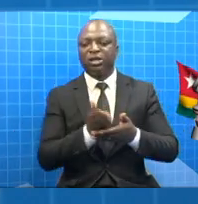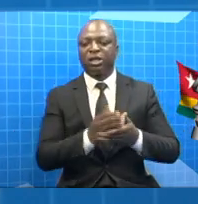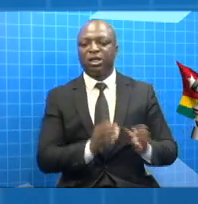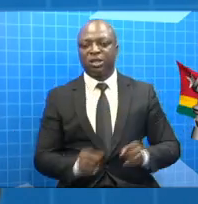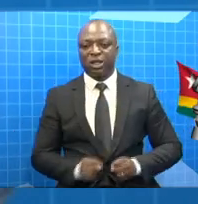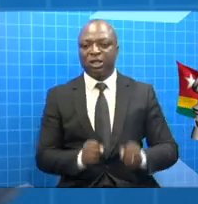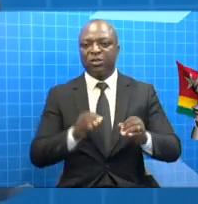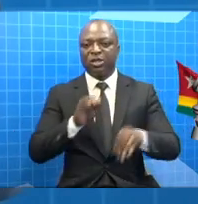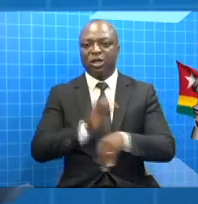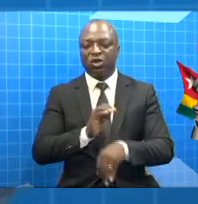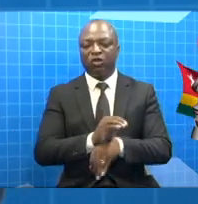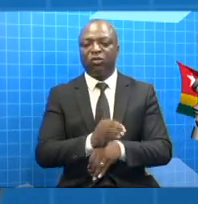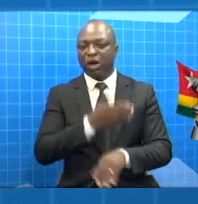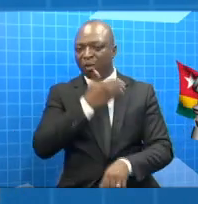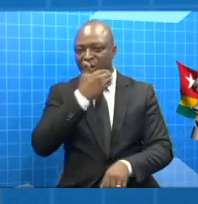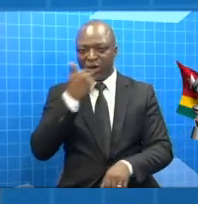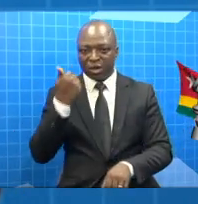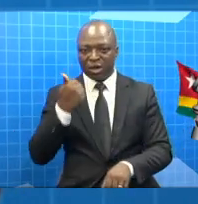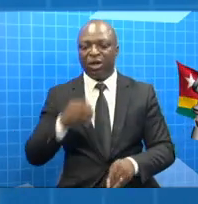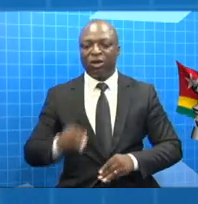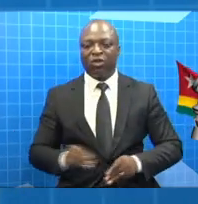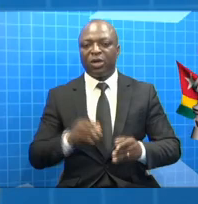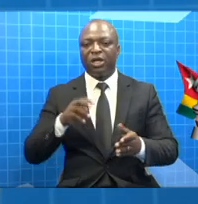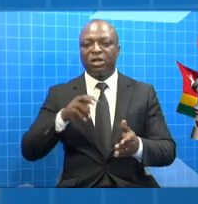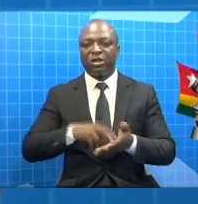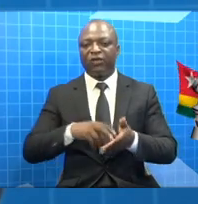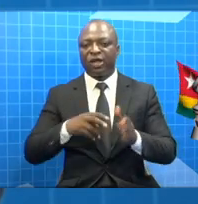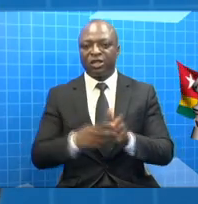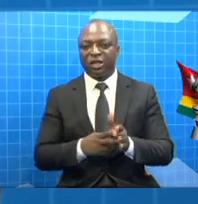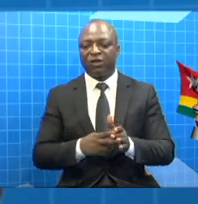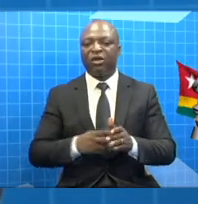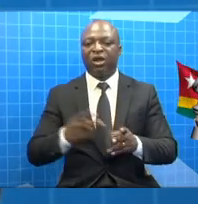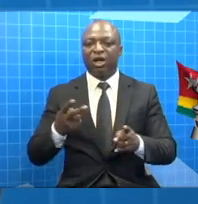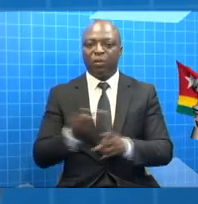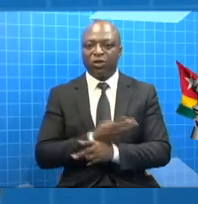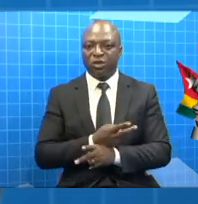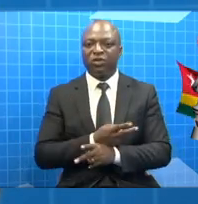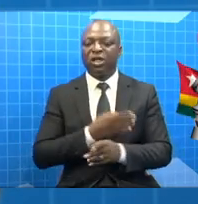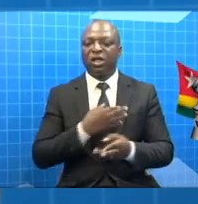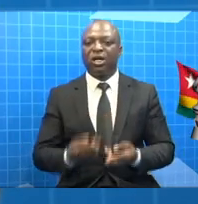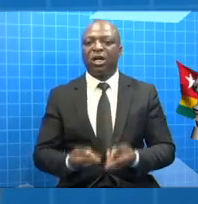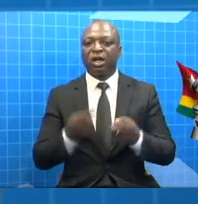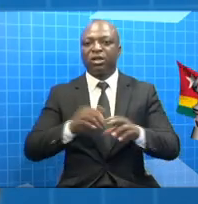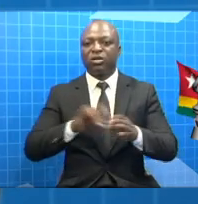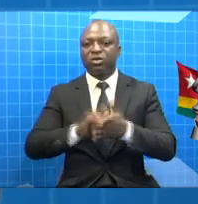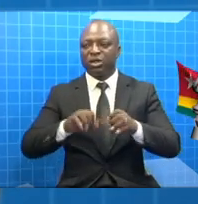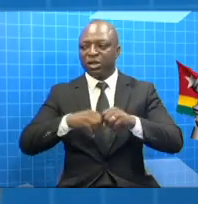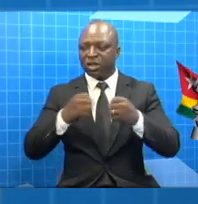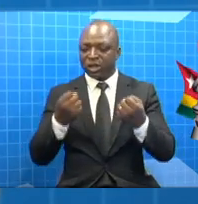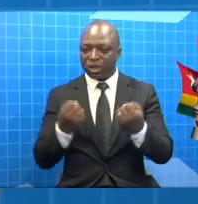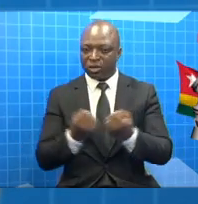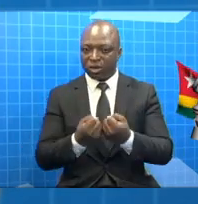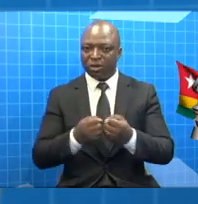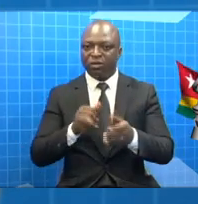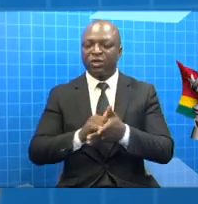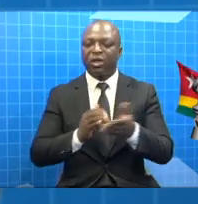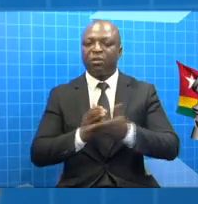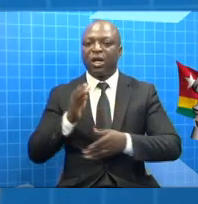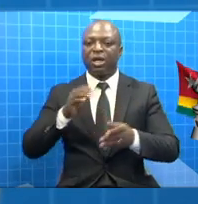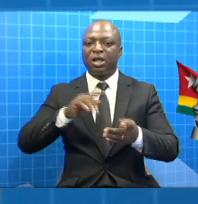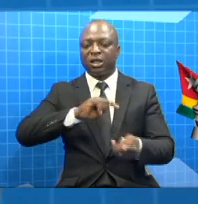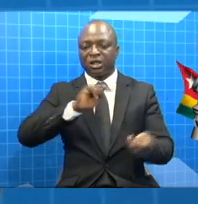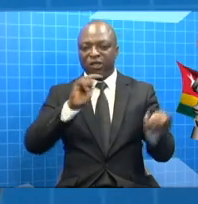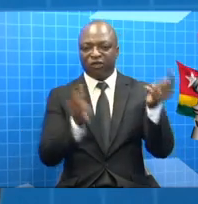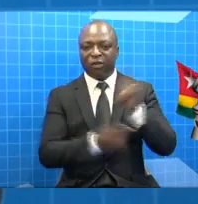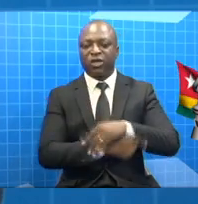mises en œuvre pour améliorer de manière significative la productivité et les rendements dans ce secteur. Cela passe par la